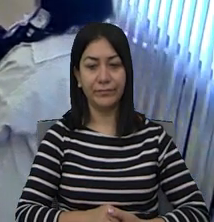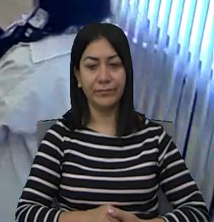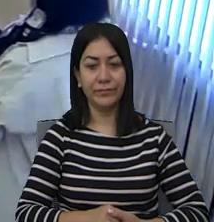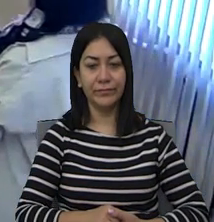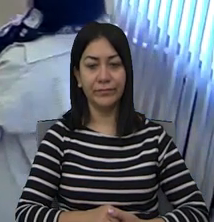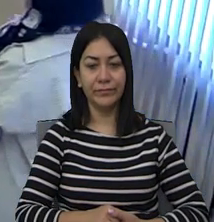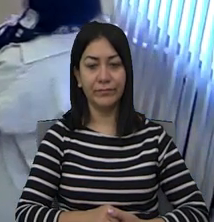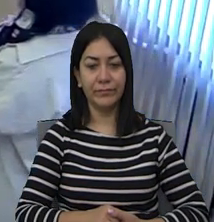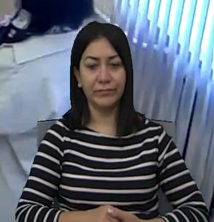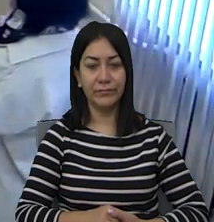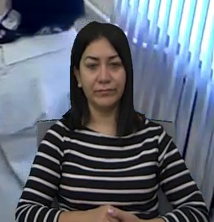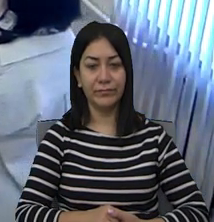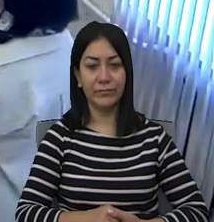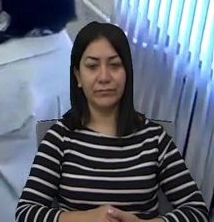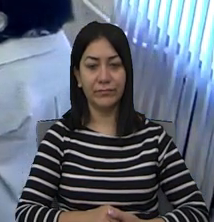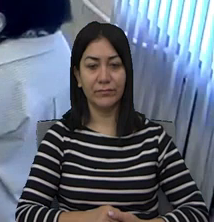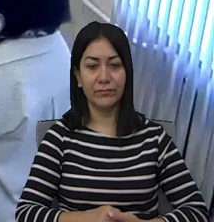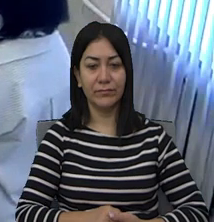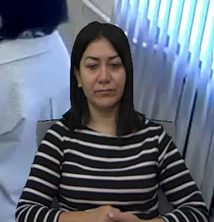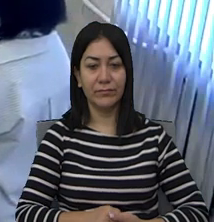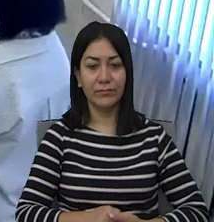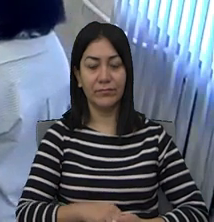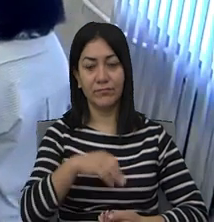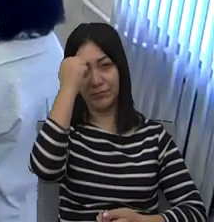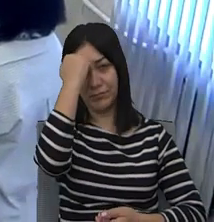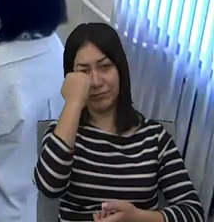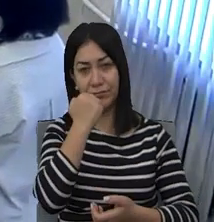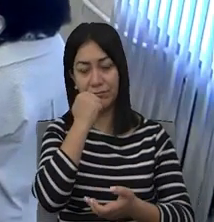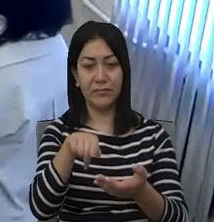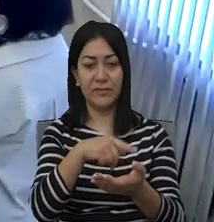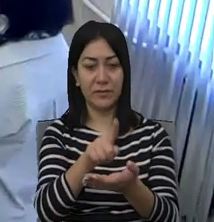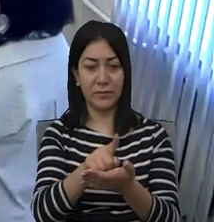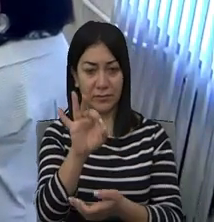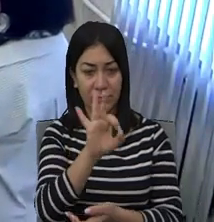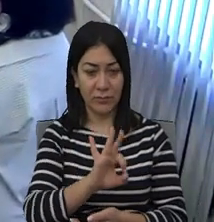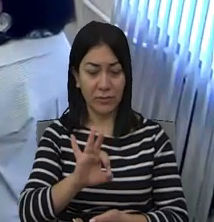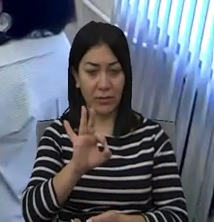so approximately 5 months. Շնորհակալ եմ հարցի համար։